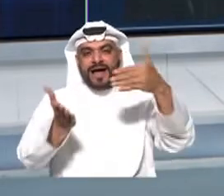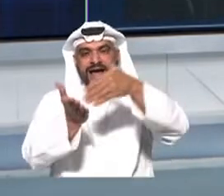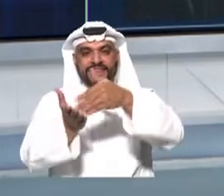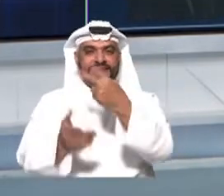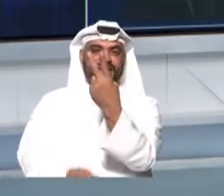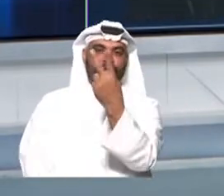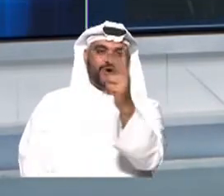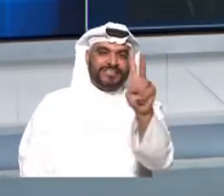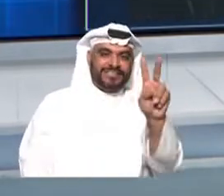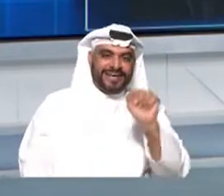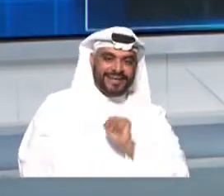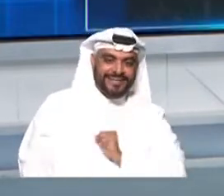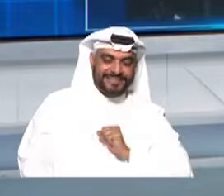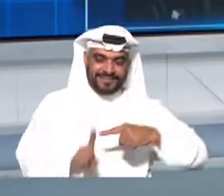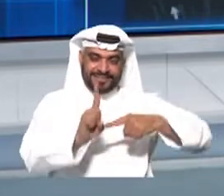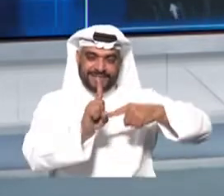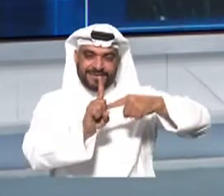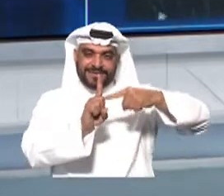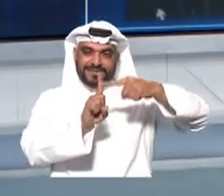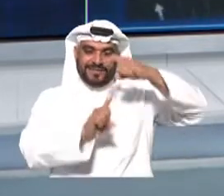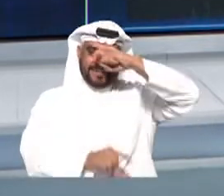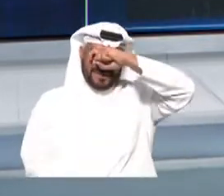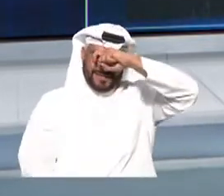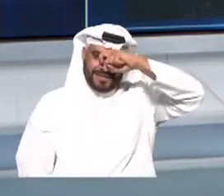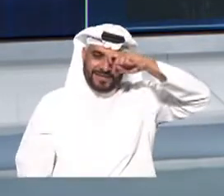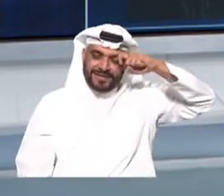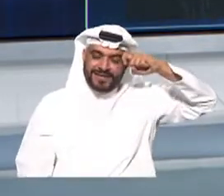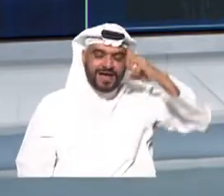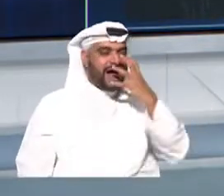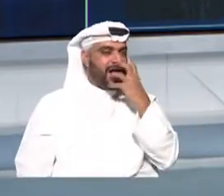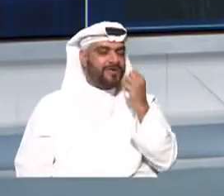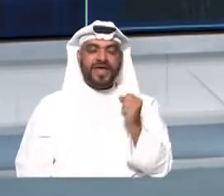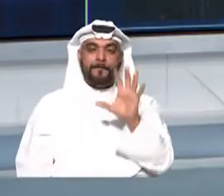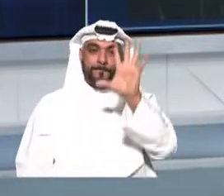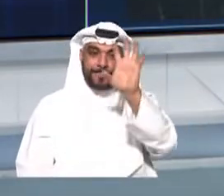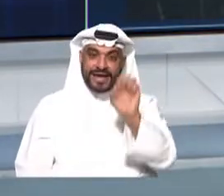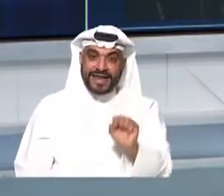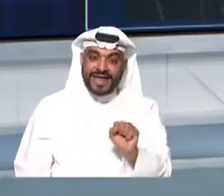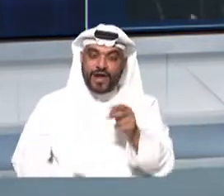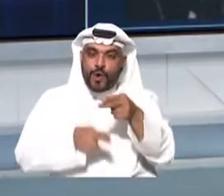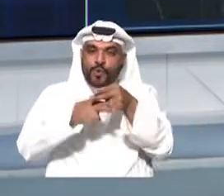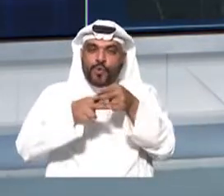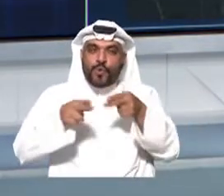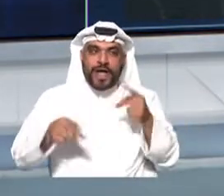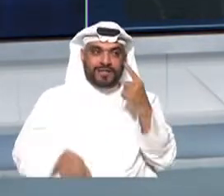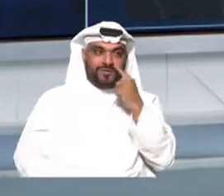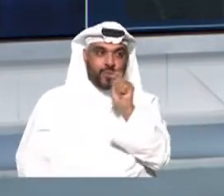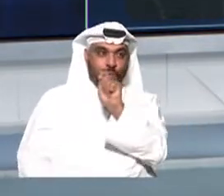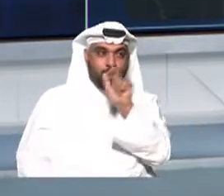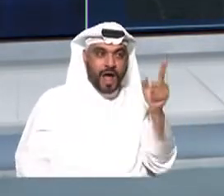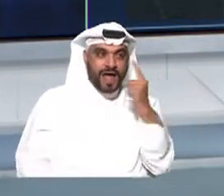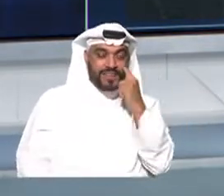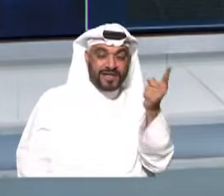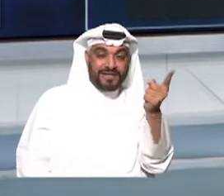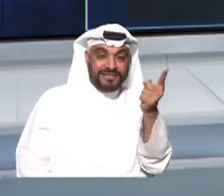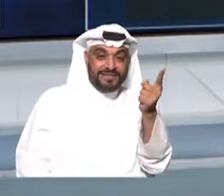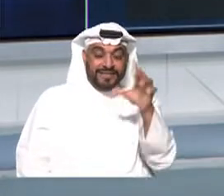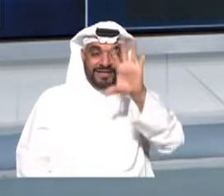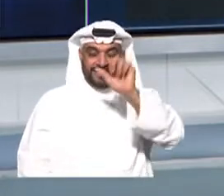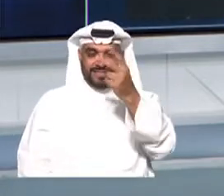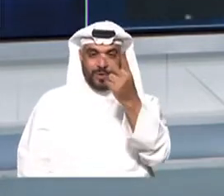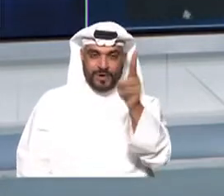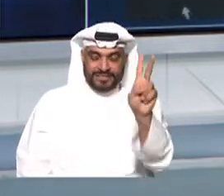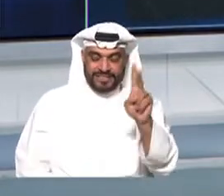في الساعة. درجات الحرارة المتوقعة في منتصف هذه الليلة مدينة الكويت 29 درجة مئوية، زرنا الشمالية وأربع بوبيان